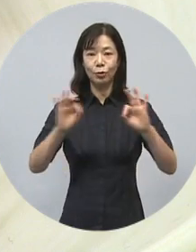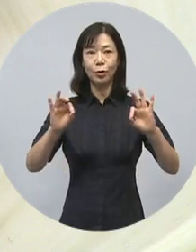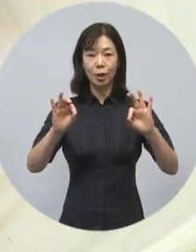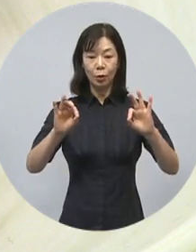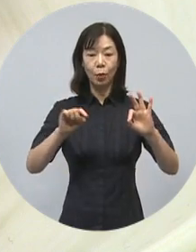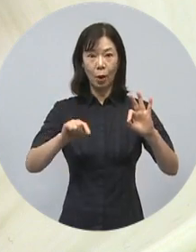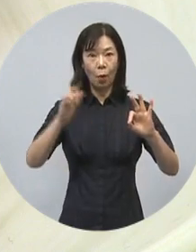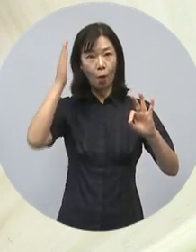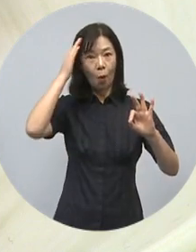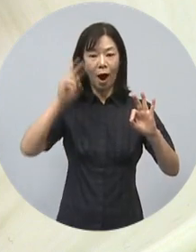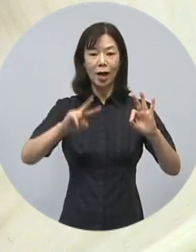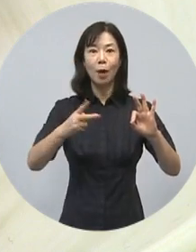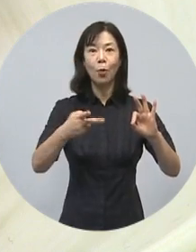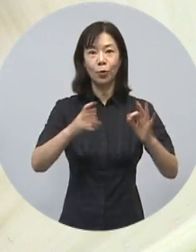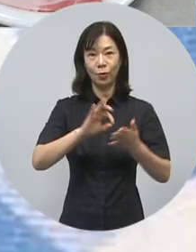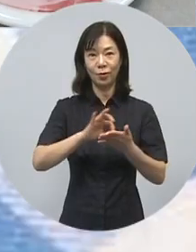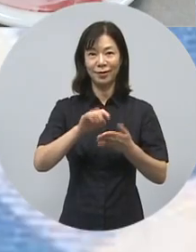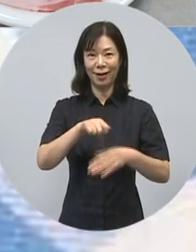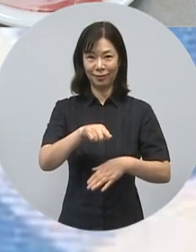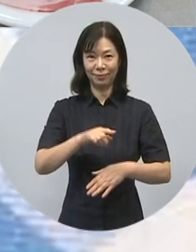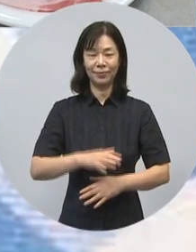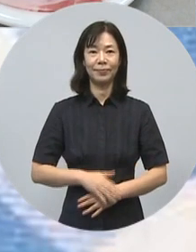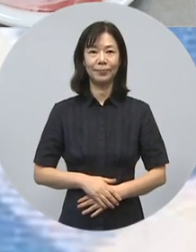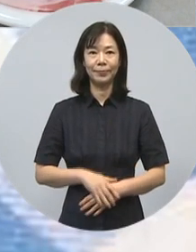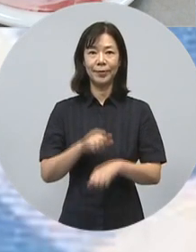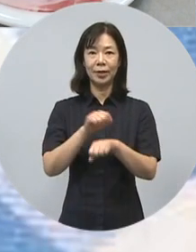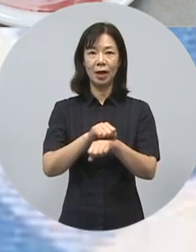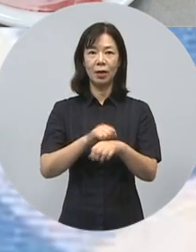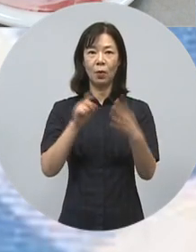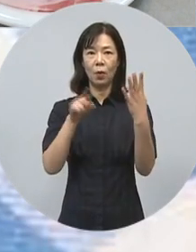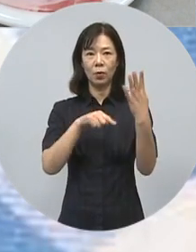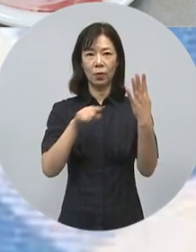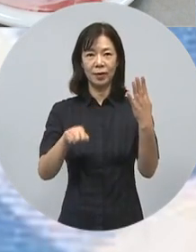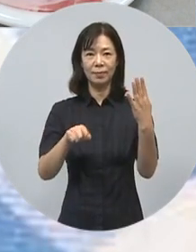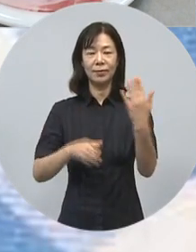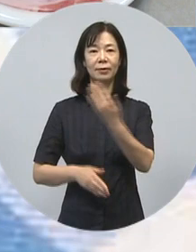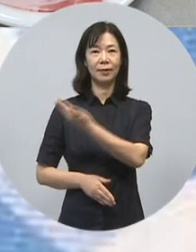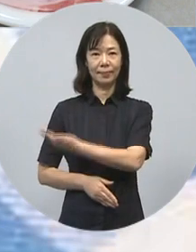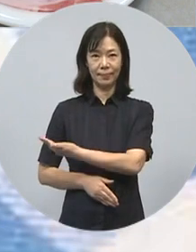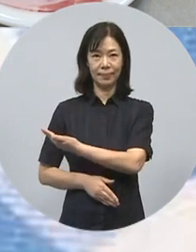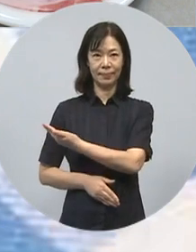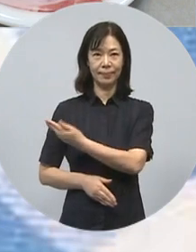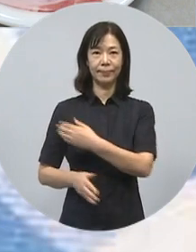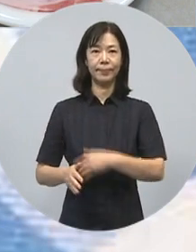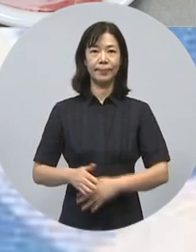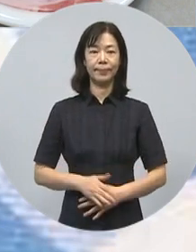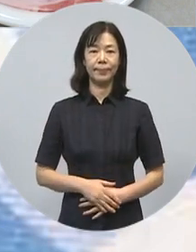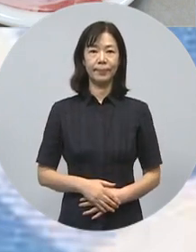に使います。材料4人分はご覧の通りとなります。